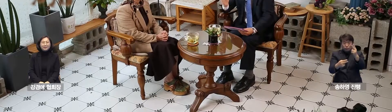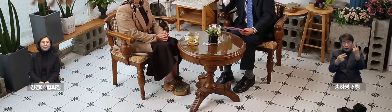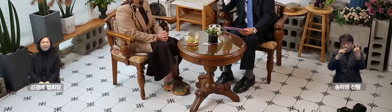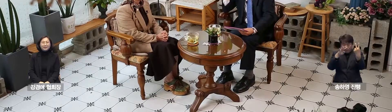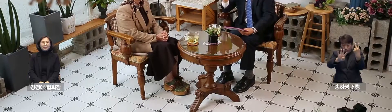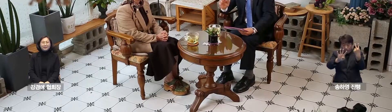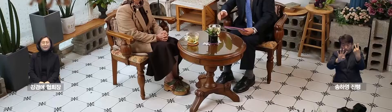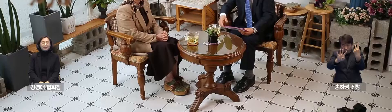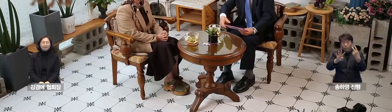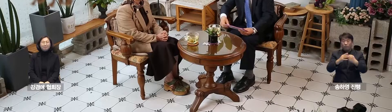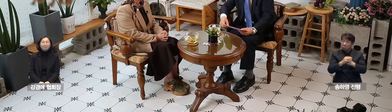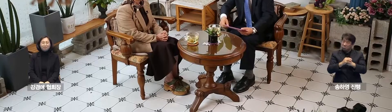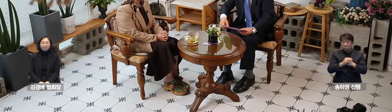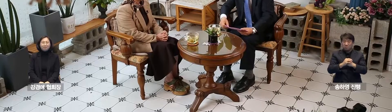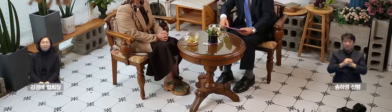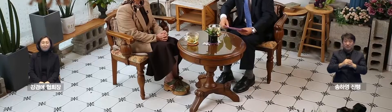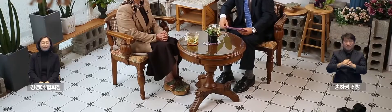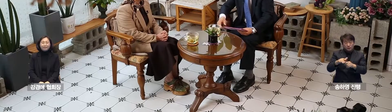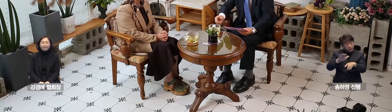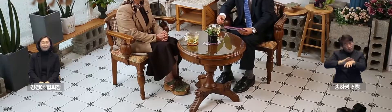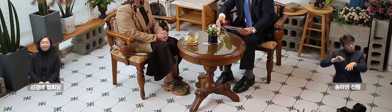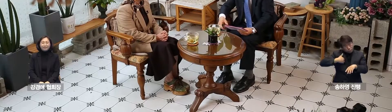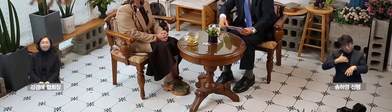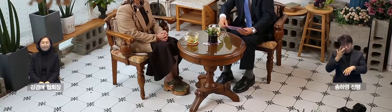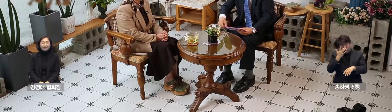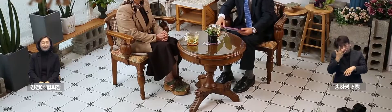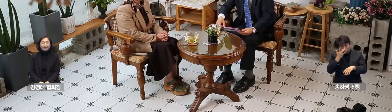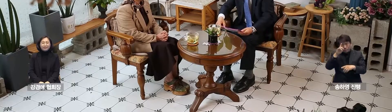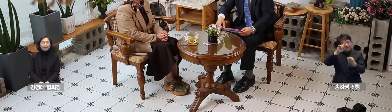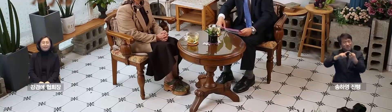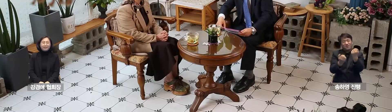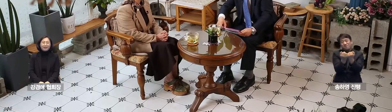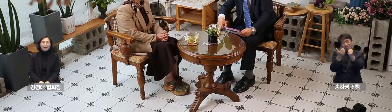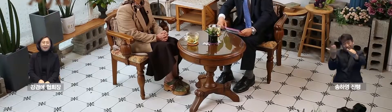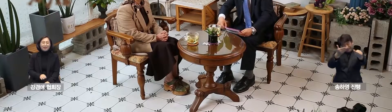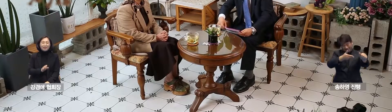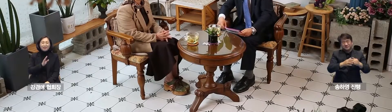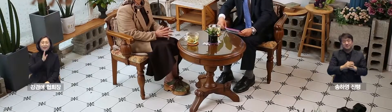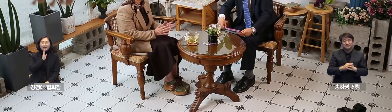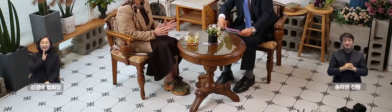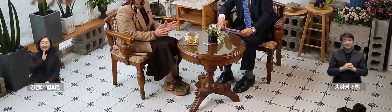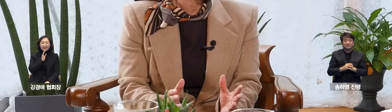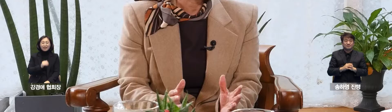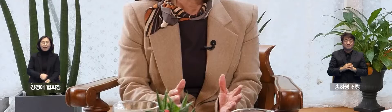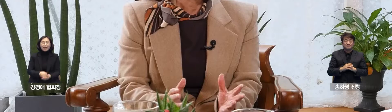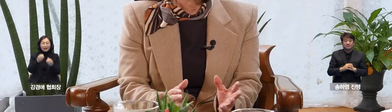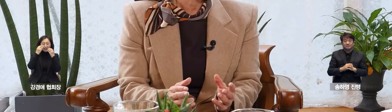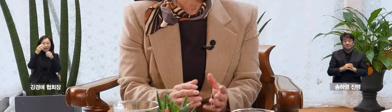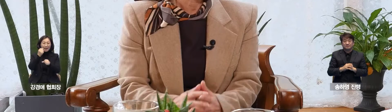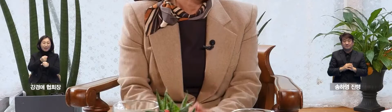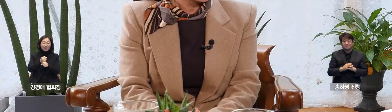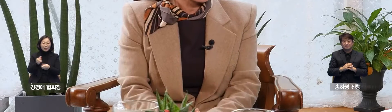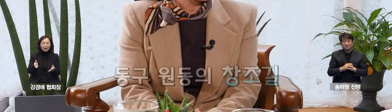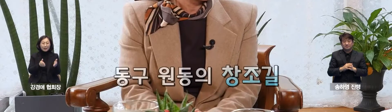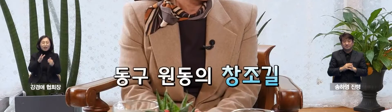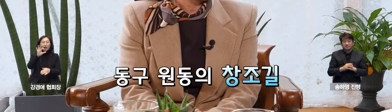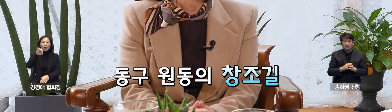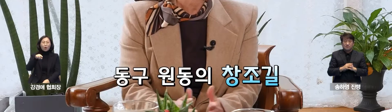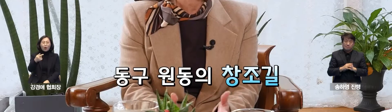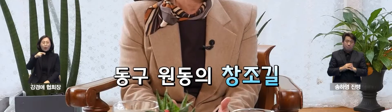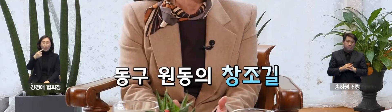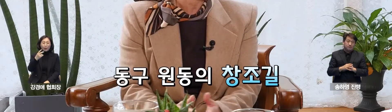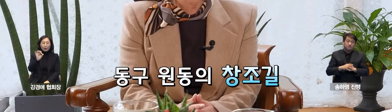와봐요. 무슨 얘기인지 잘 모르겠어요. 사실은 그래서 좀 설명을 좀 해주실까요? 네. 창조길은 원동 구도심이 원래